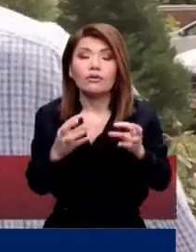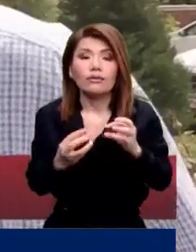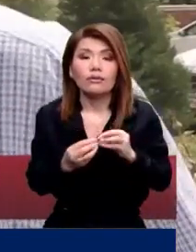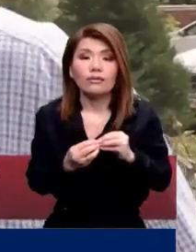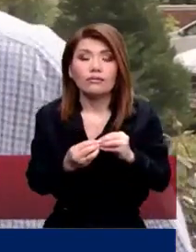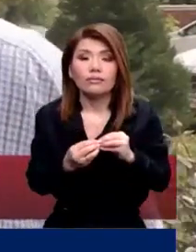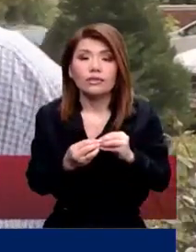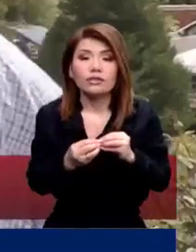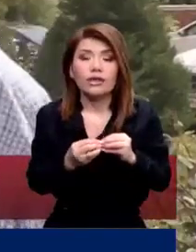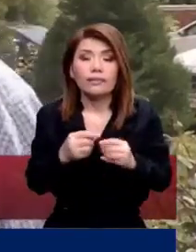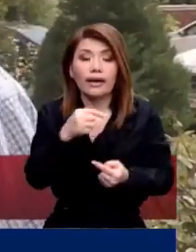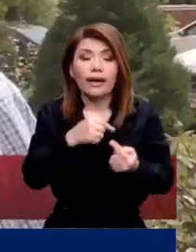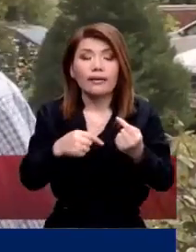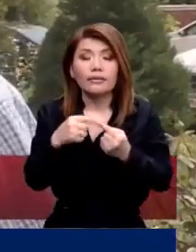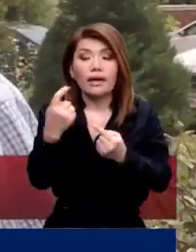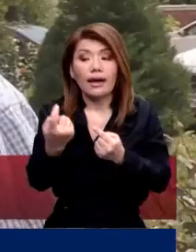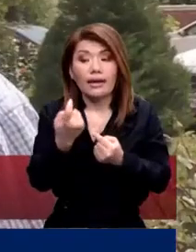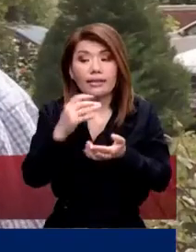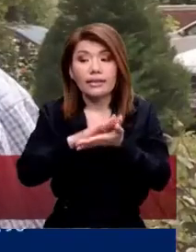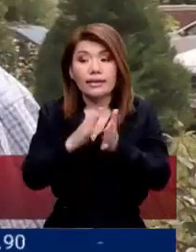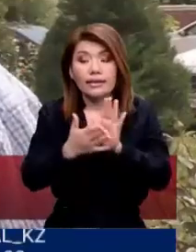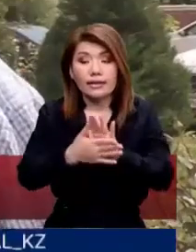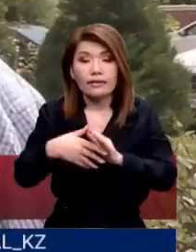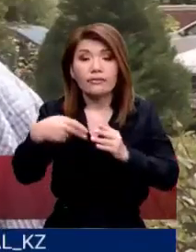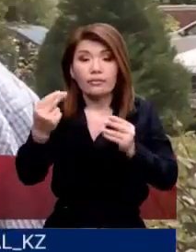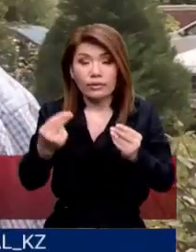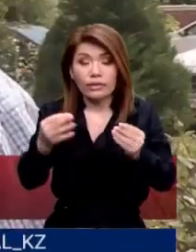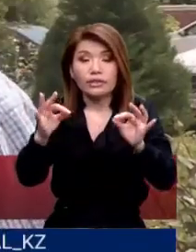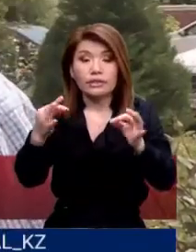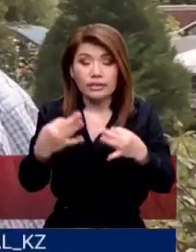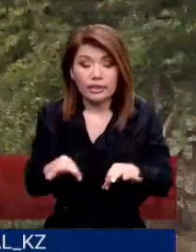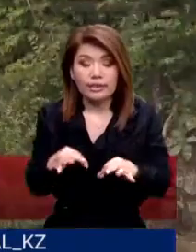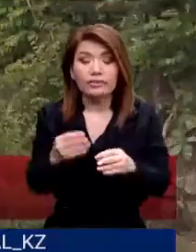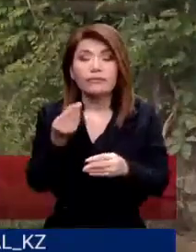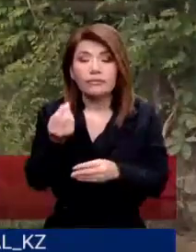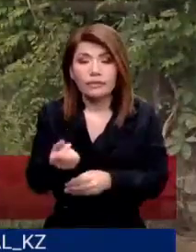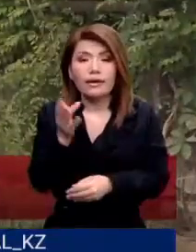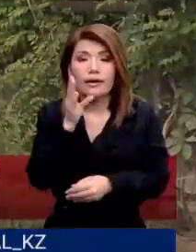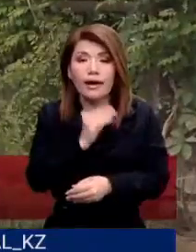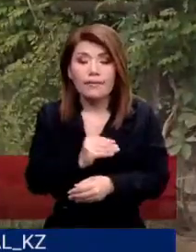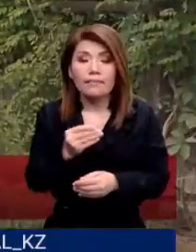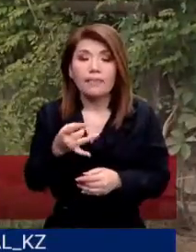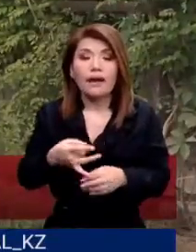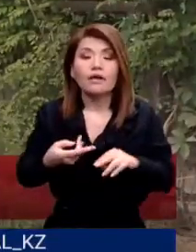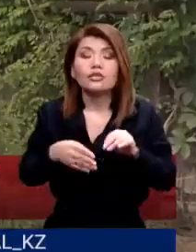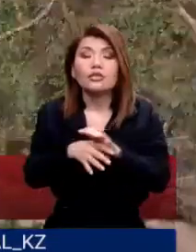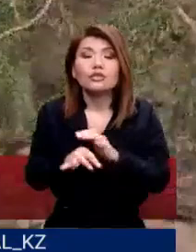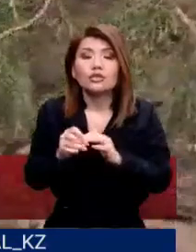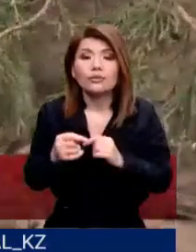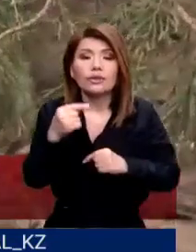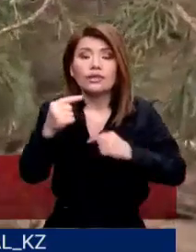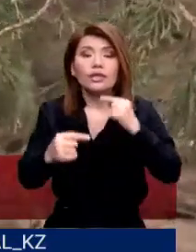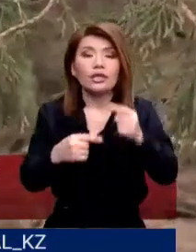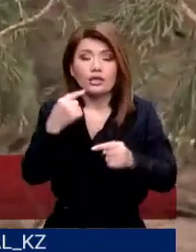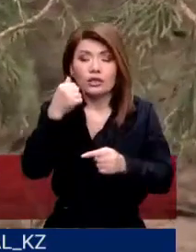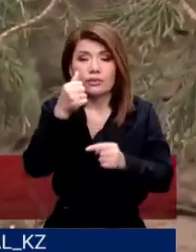ортақ тұрғын үй жаңа кәсіпкерлік иесін келісіммен ғана ортақ бағамен төлейтін боламыз. Аудан әкімі орынбасарының айтуынша өтемақы келесі айдың